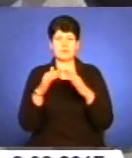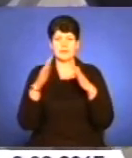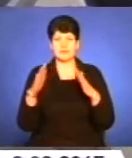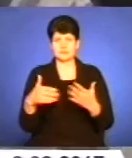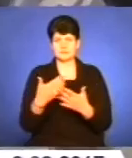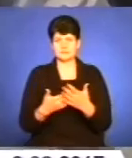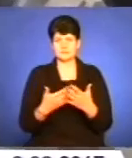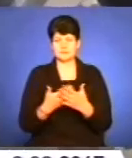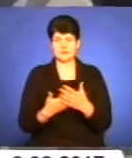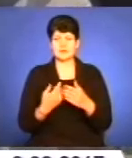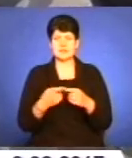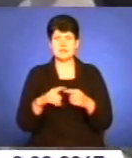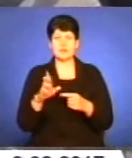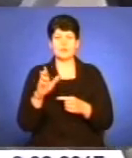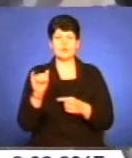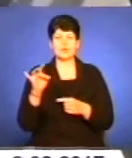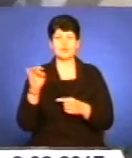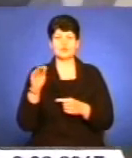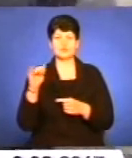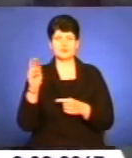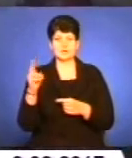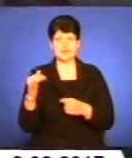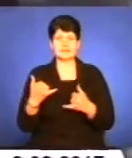це вже буржуйки для просушки